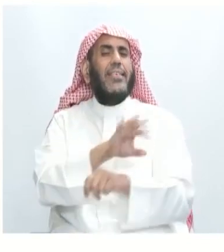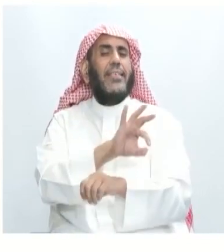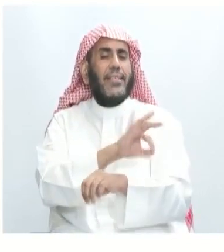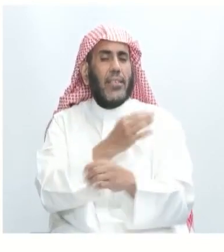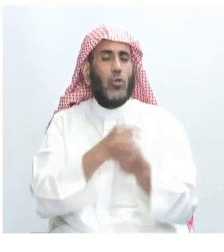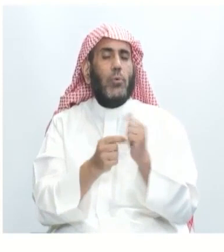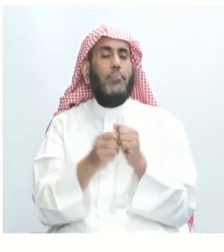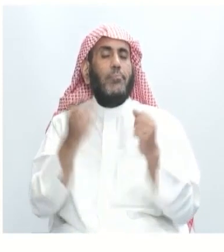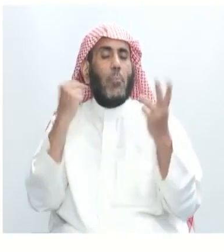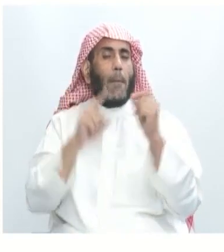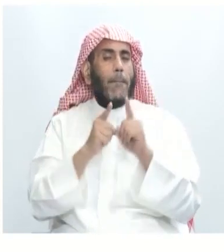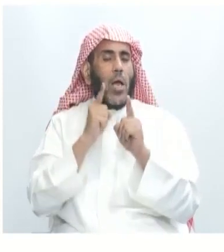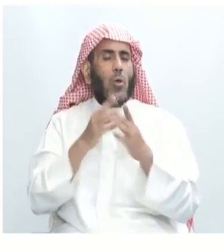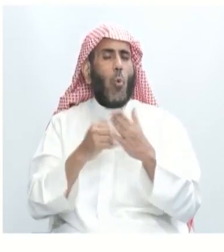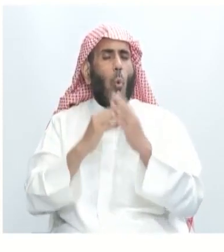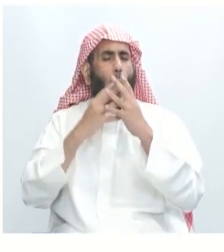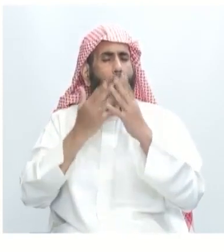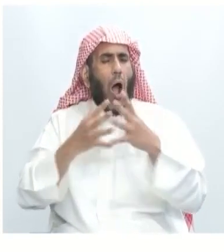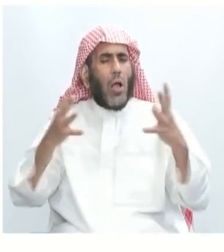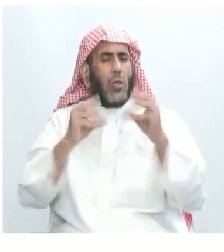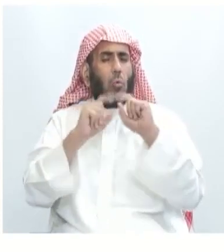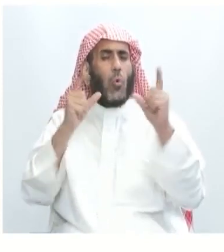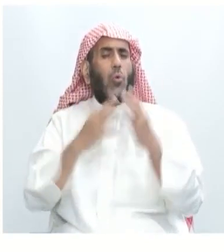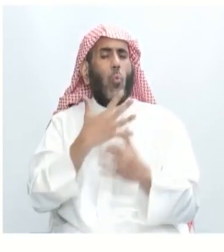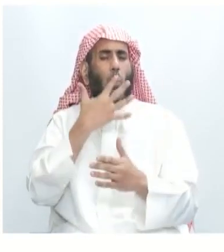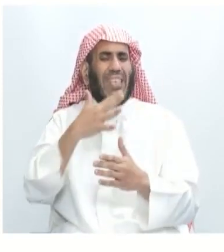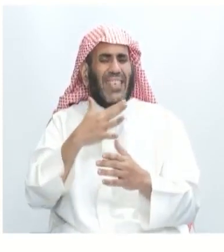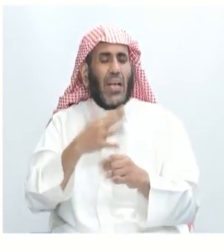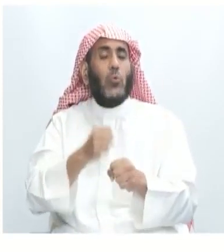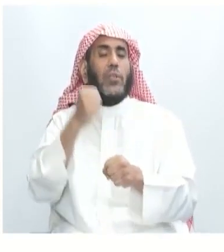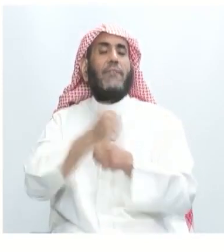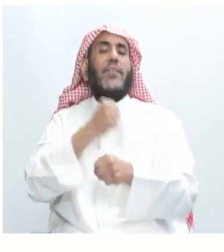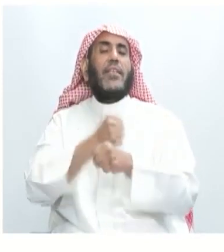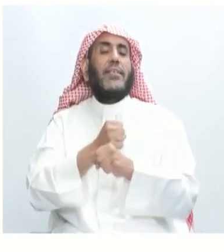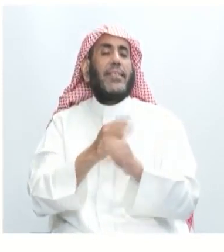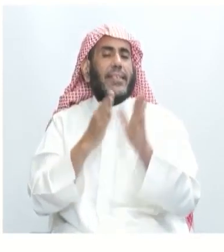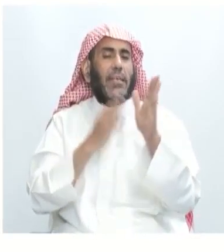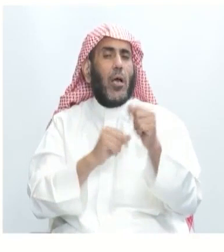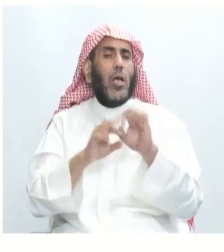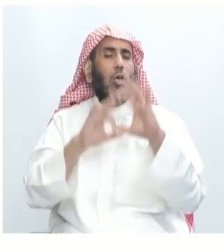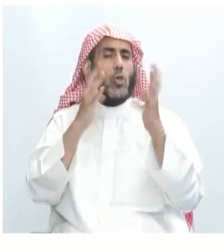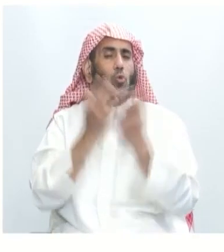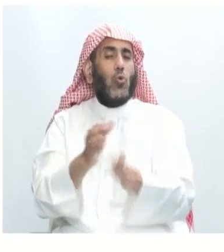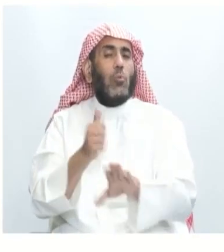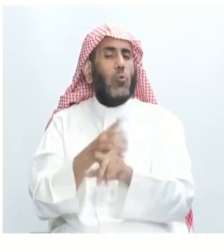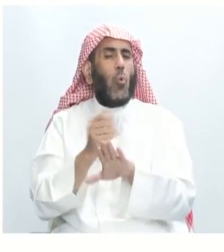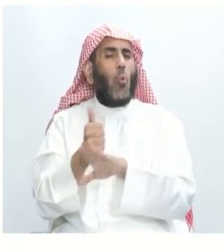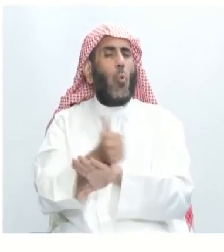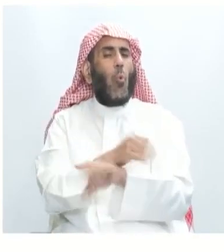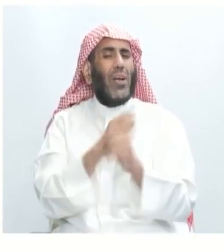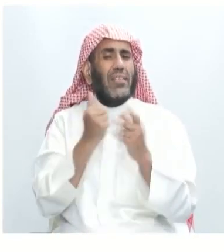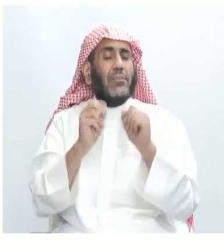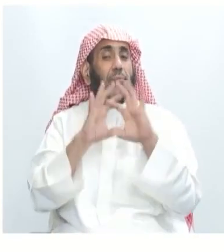صياغتها بحيث تكون اكثر وضوحا واسهل تنفيذا واسهل اتبع اسلوب وصف التجربه ناتي بالاسلوب